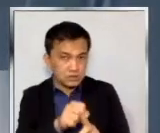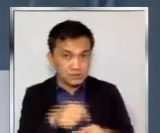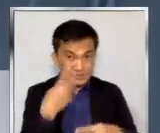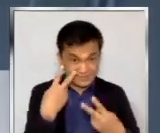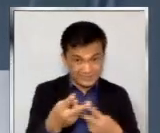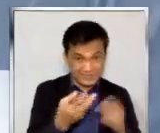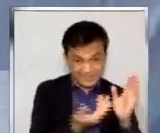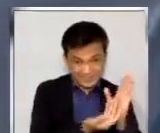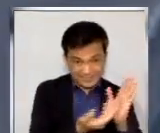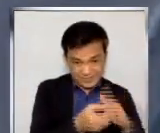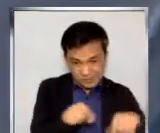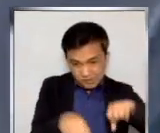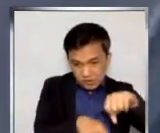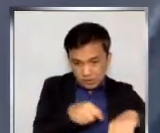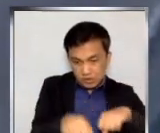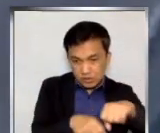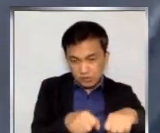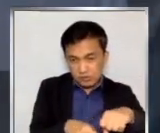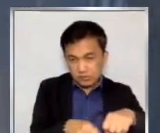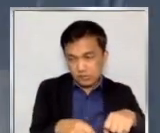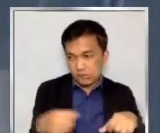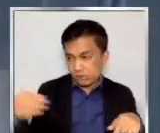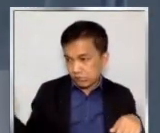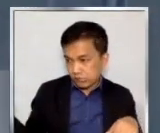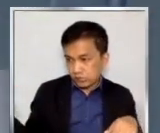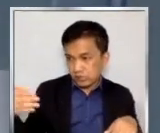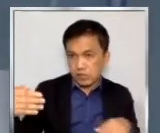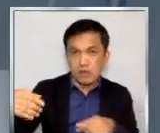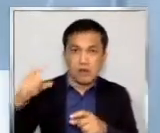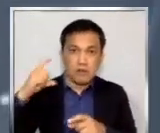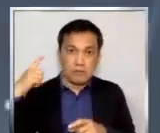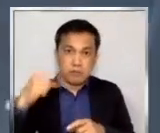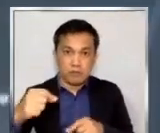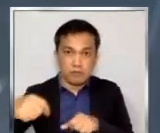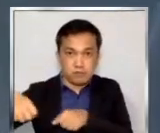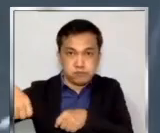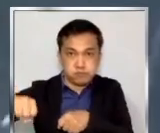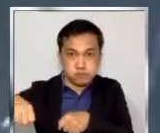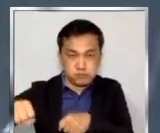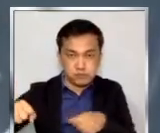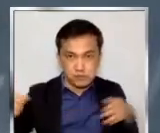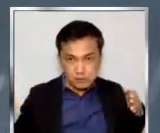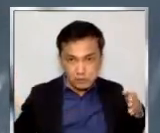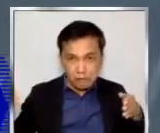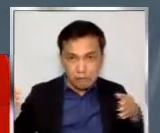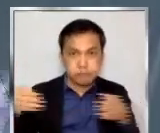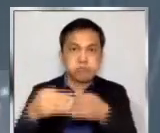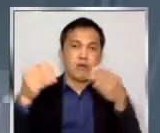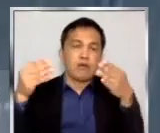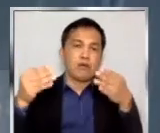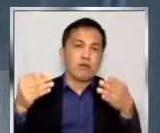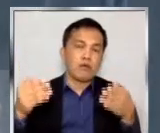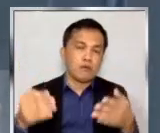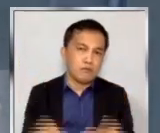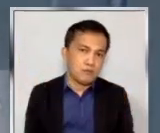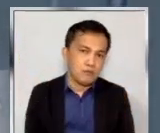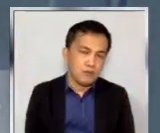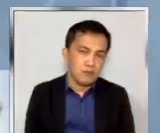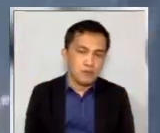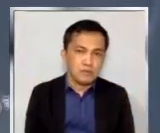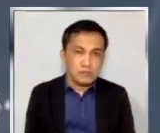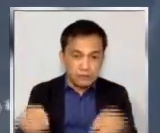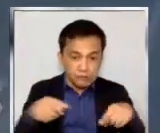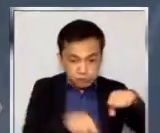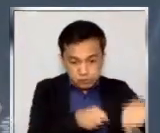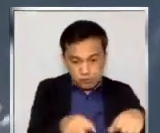Maya-maya dumating mula sa kabilang direksyon ang isang humaharurot na motorsiklo. Nagsalpukan ng bike at ang motor. Tumilapo ng siklista